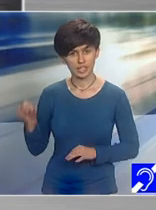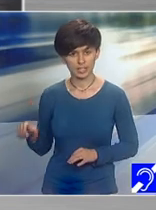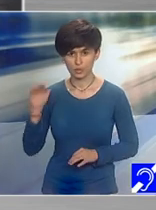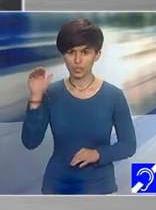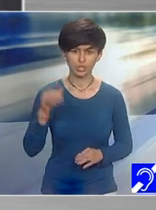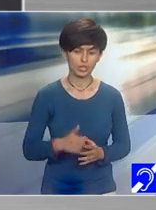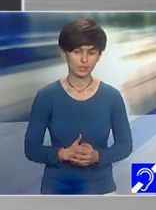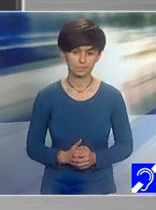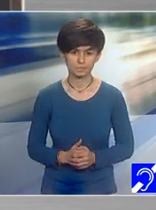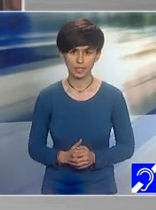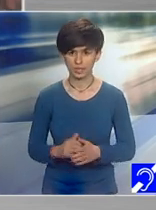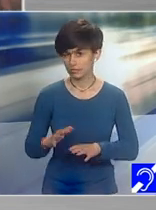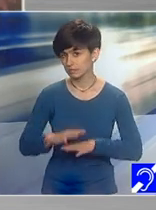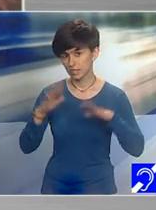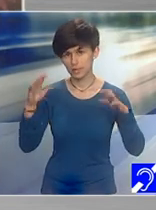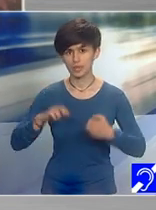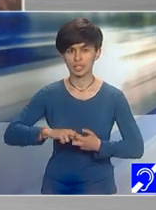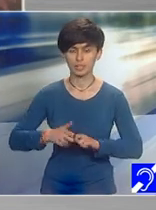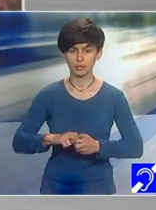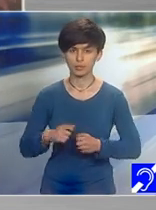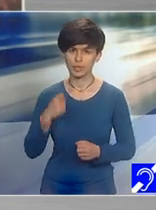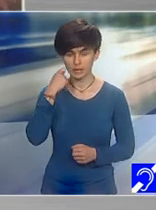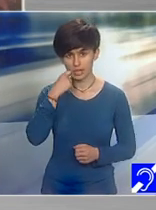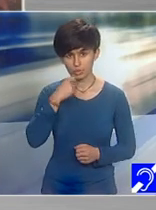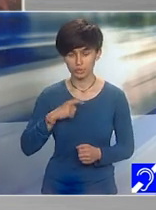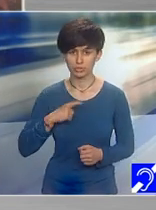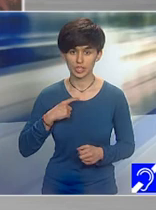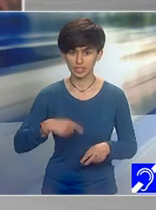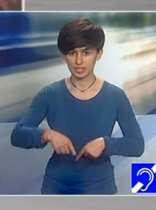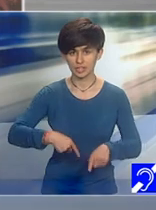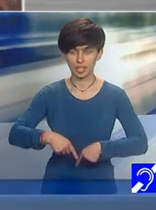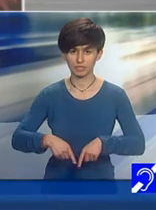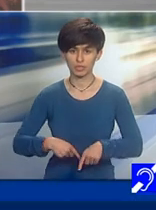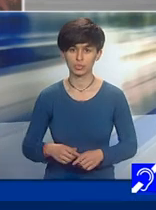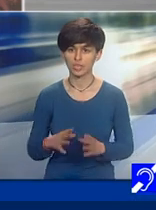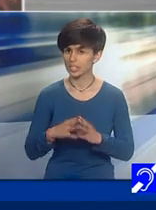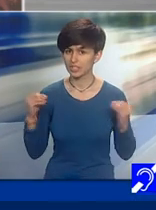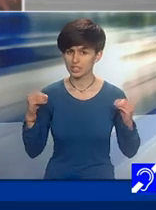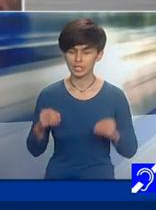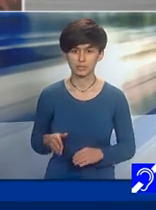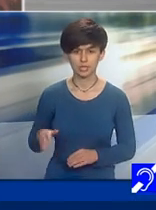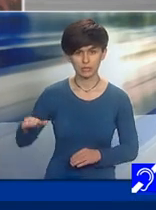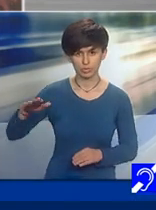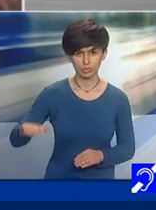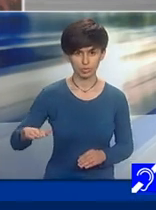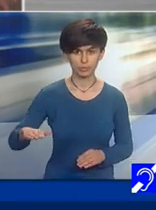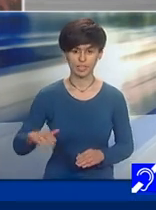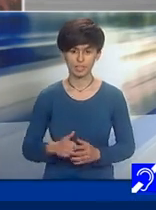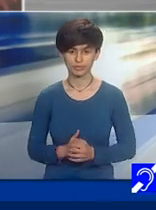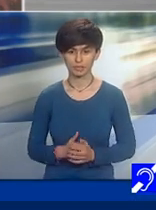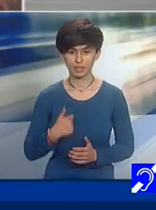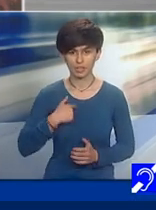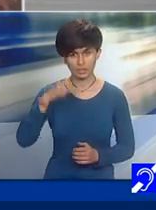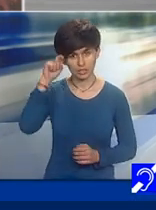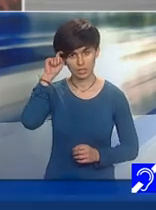siguranță cea mai stringentă problemă a Clujului la ora actuală este traficul, lipsa locurilor de parcare. După părerea mea și